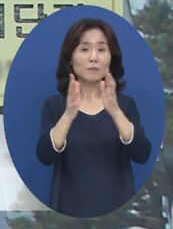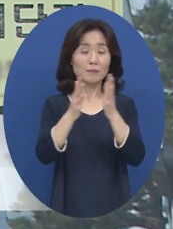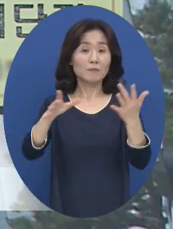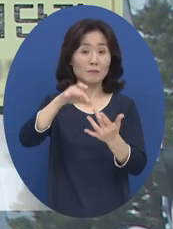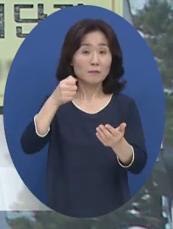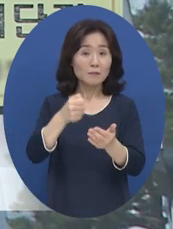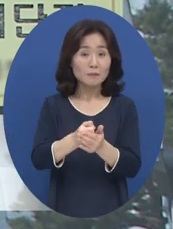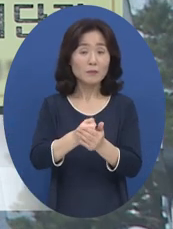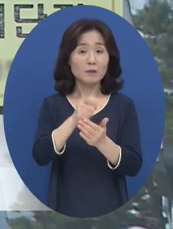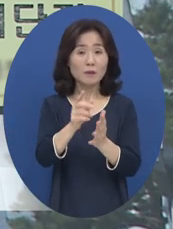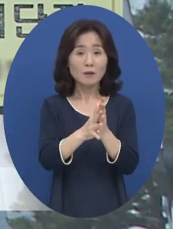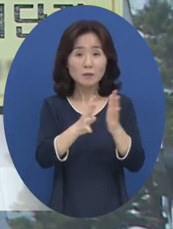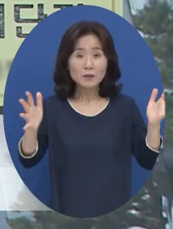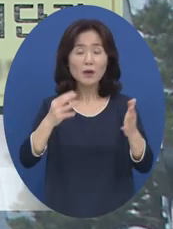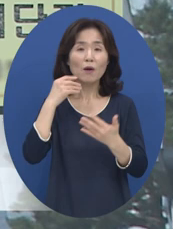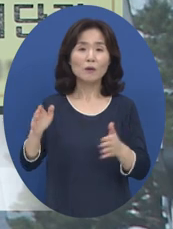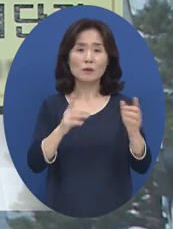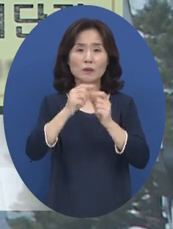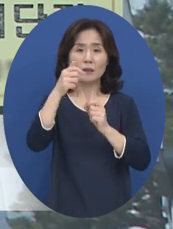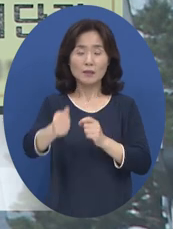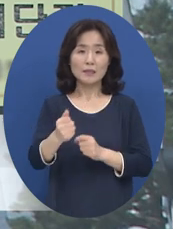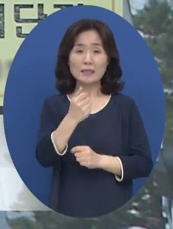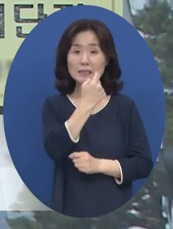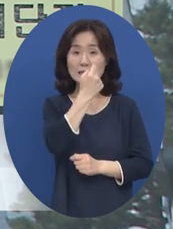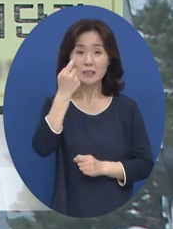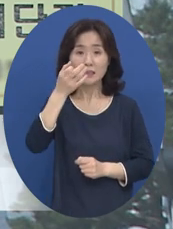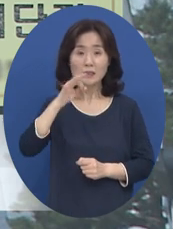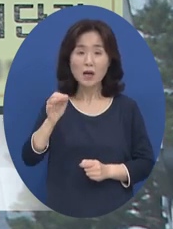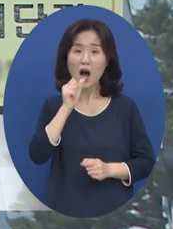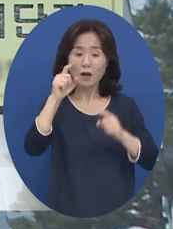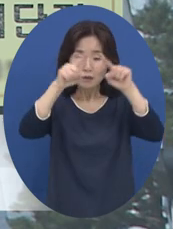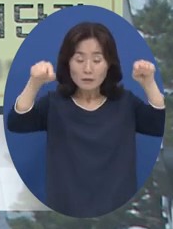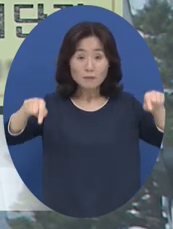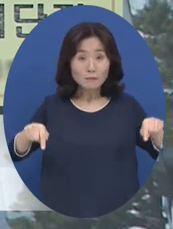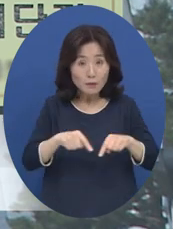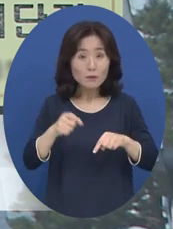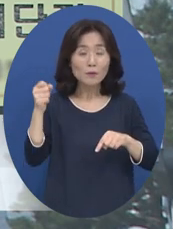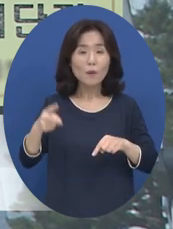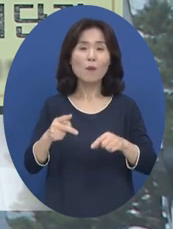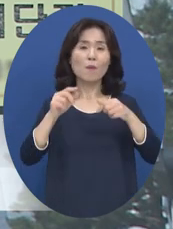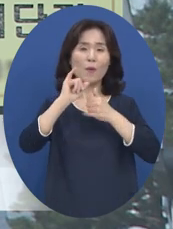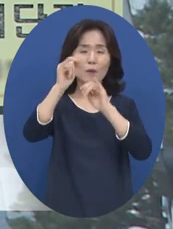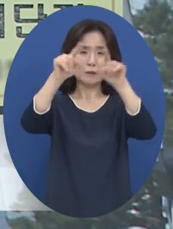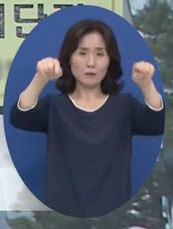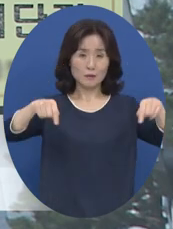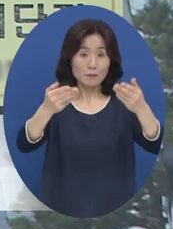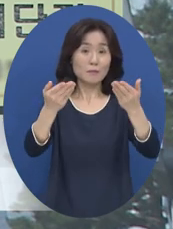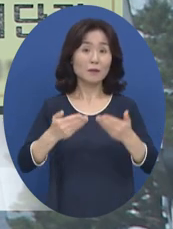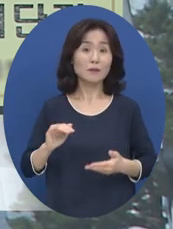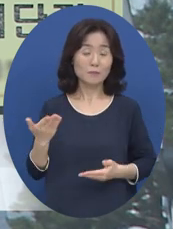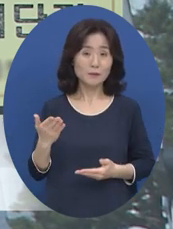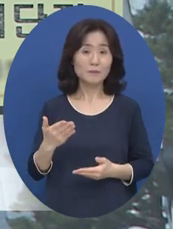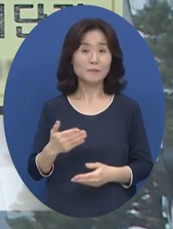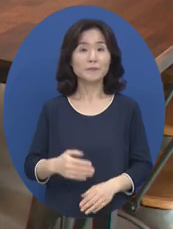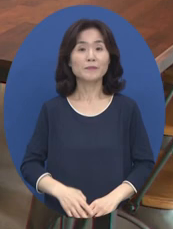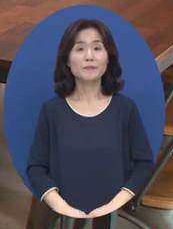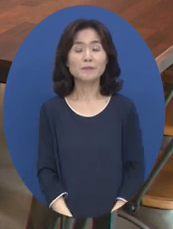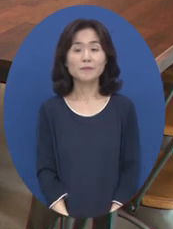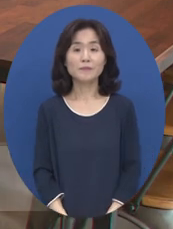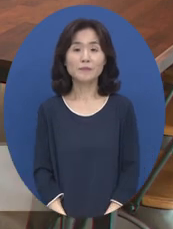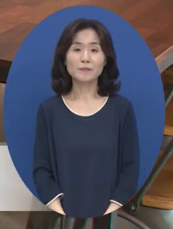이 공동주택들은 경기도지사 인증 동판과 표창을 받게 됩니다. 구영세 기자가 현장 취재했습니다.